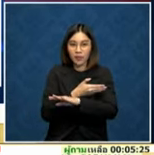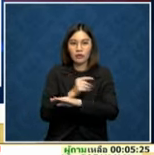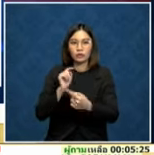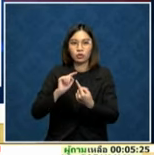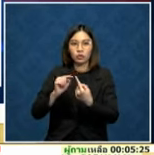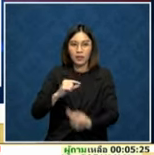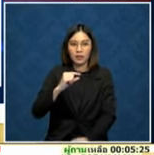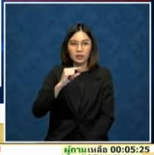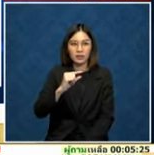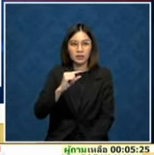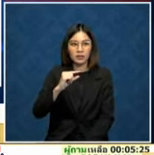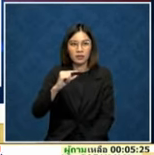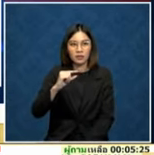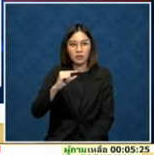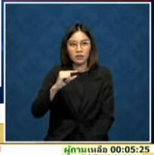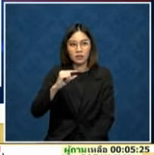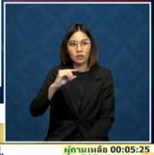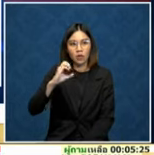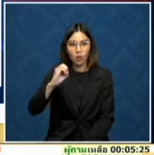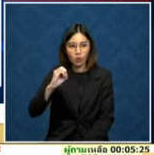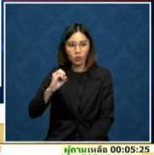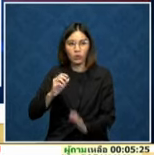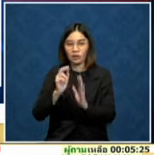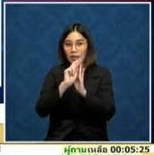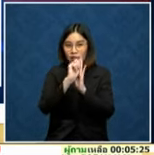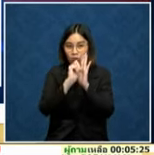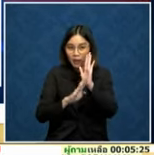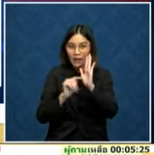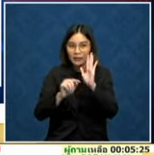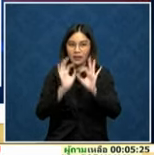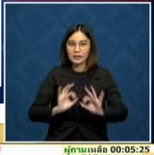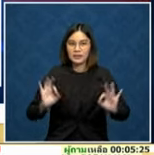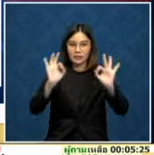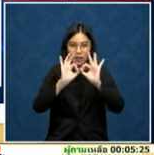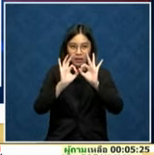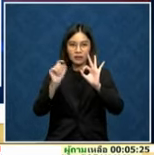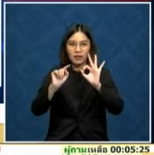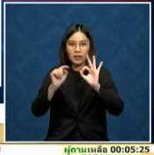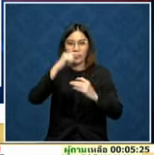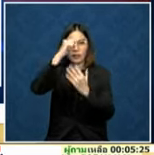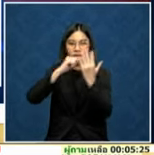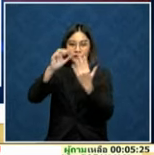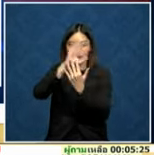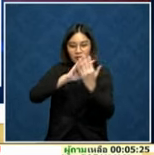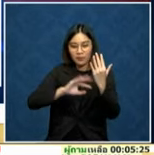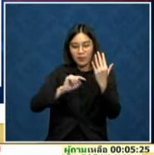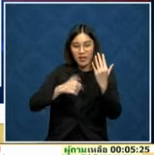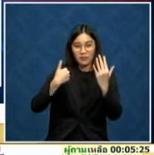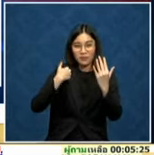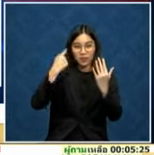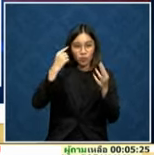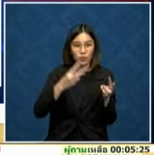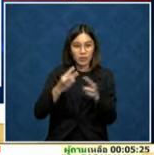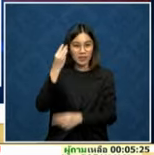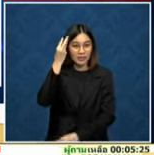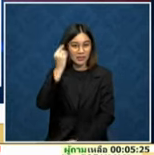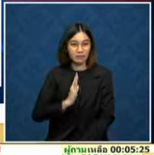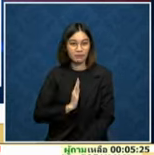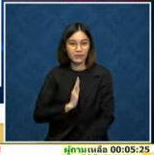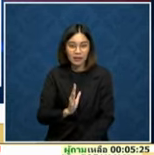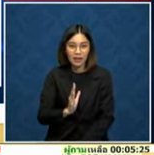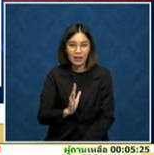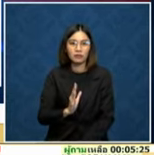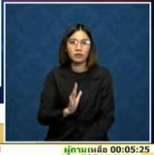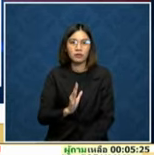เพ แลมสทสำคัญทำใหสล่าปั worldsไยจะมจุดยืนเป็กลางครกร